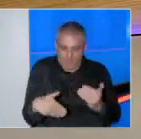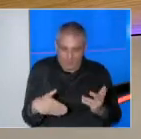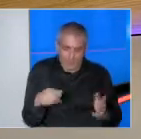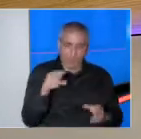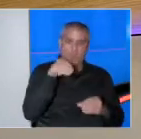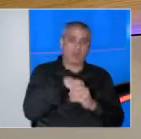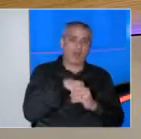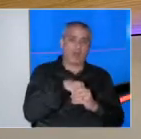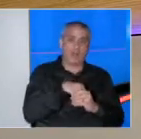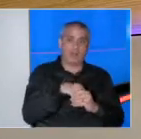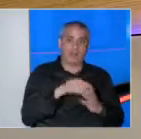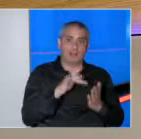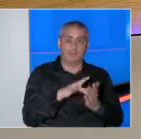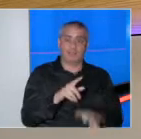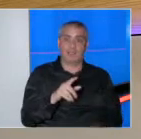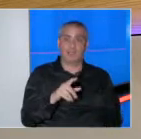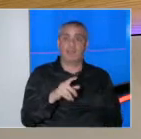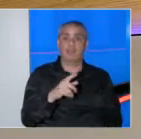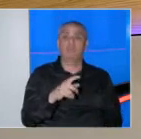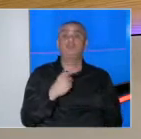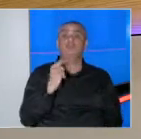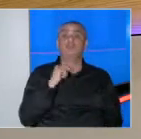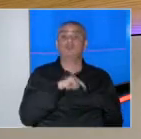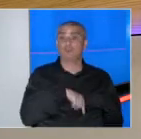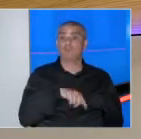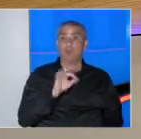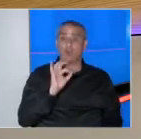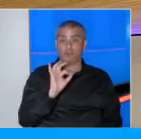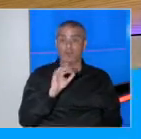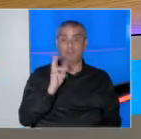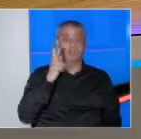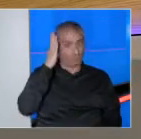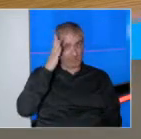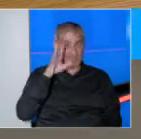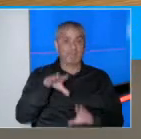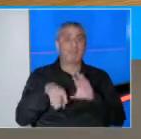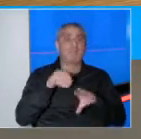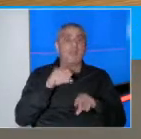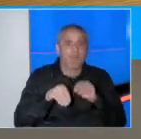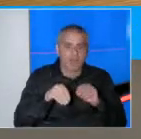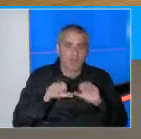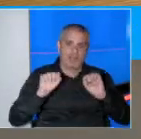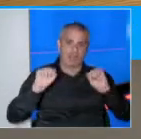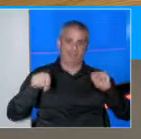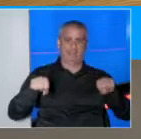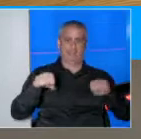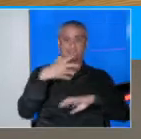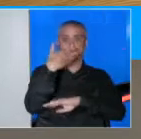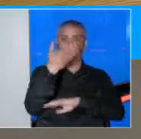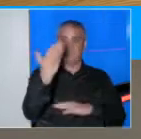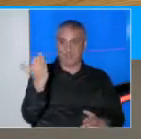בהם המנדט נמצא אצל יאיר לפיד, יושב ראש יש עתיד, וגם הבחירות לנשיאות